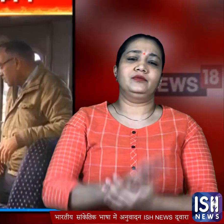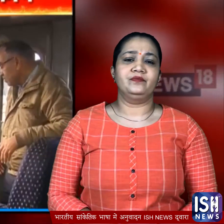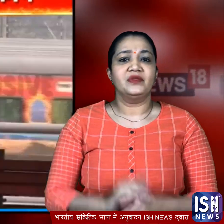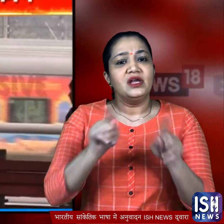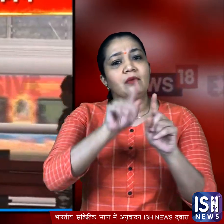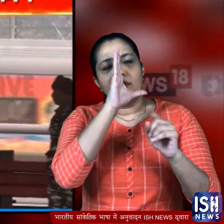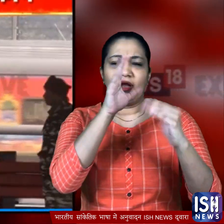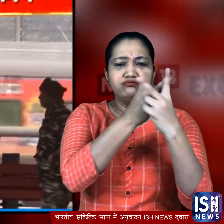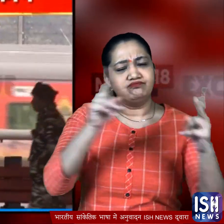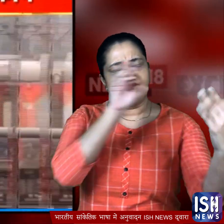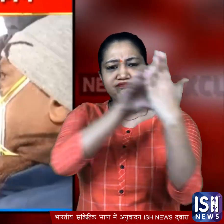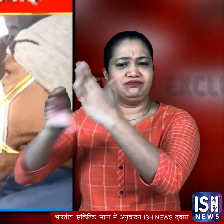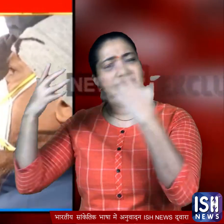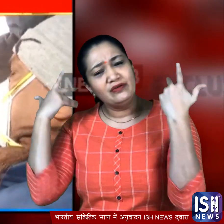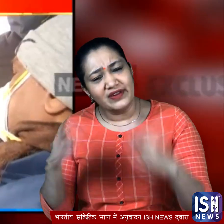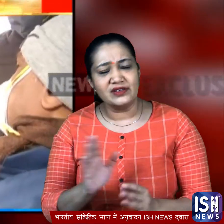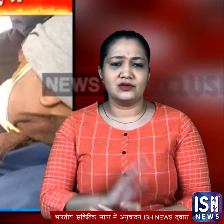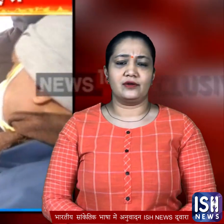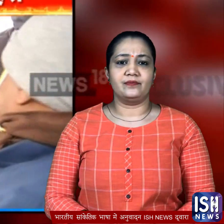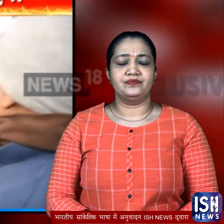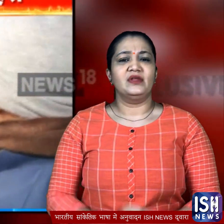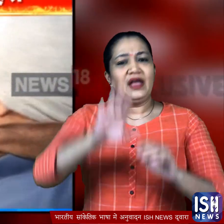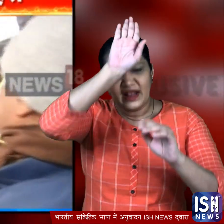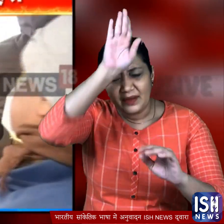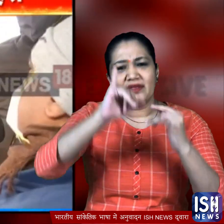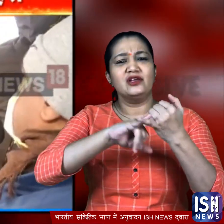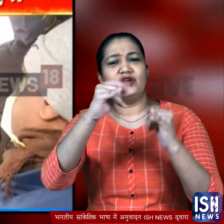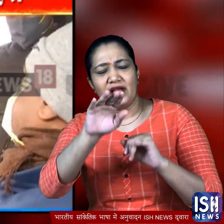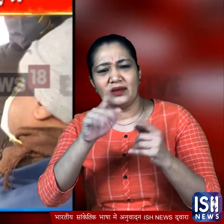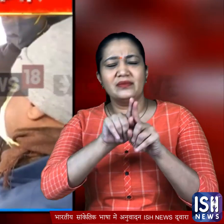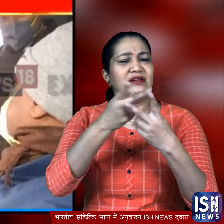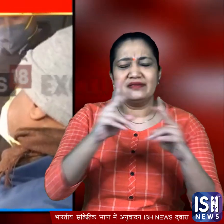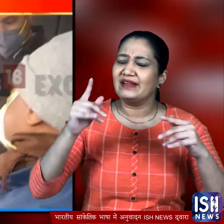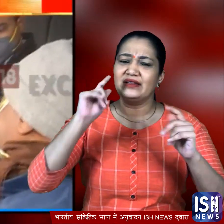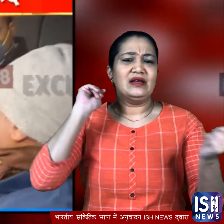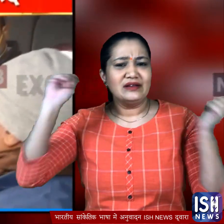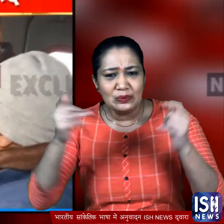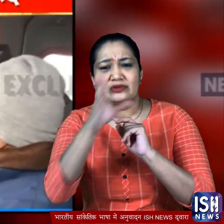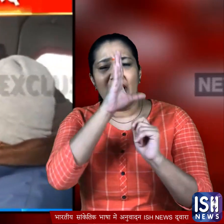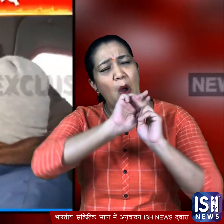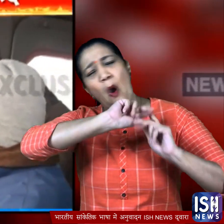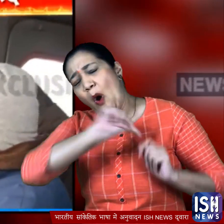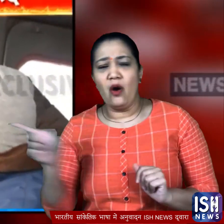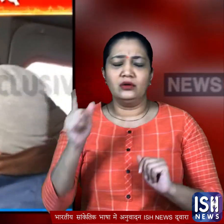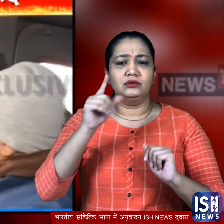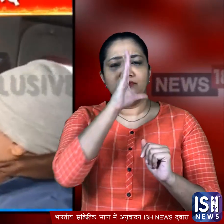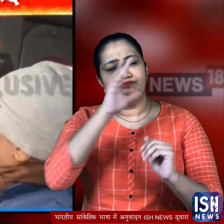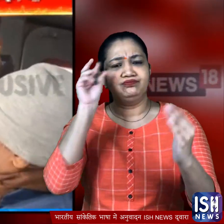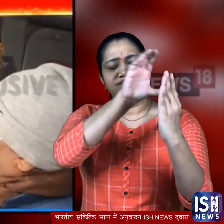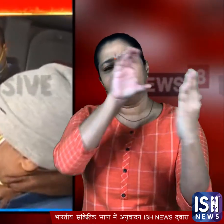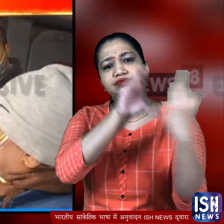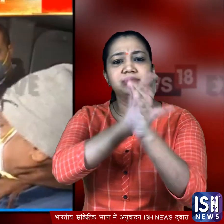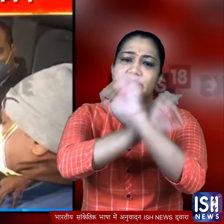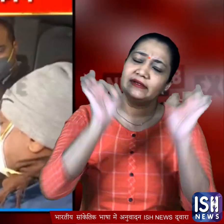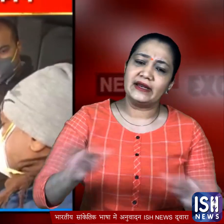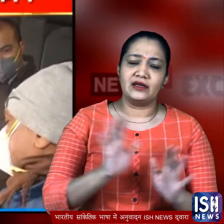इस तरह के डिवाइस हर ट्रेन में लगाए जाते हैं। मेल का है, पैसेंजर का है, राजधानी या शताब्दी है, कोई सी भी गाड़ी है, चाहे मालगाड़ी है, ड्राइवर की